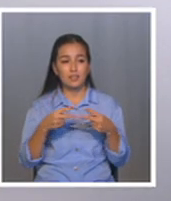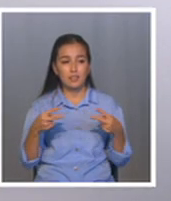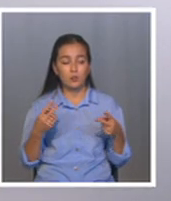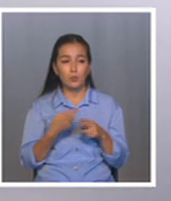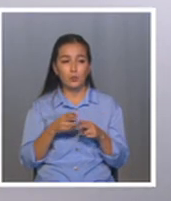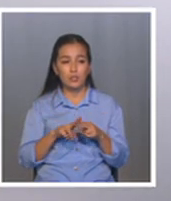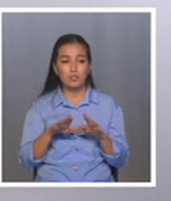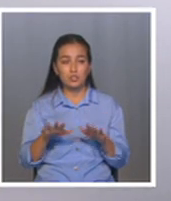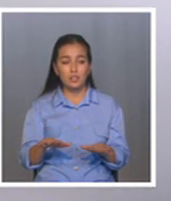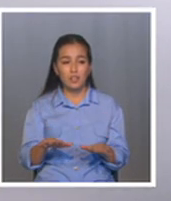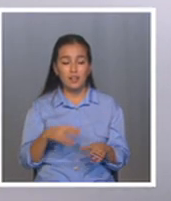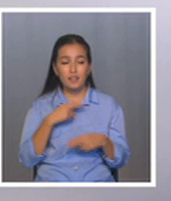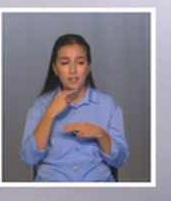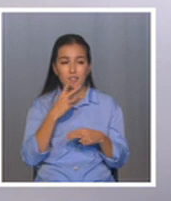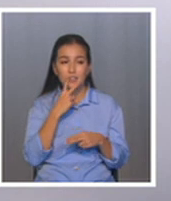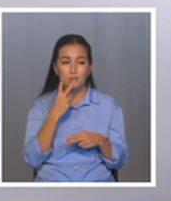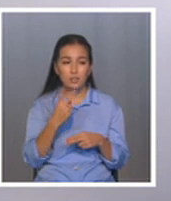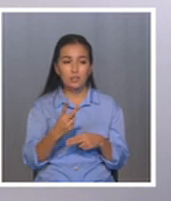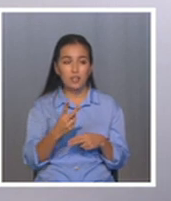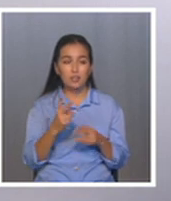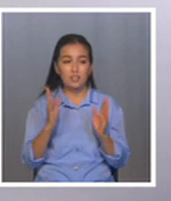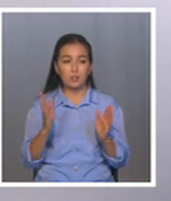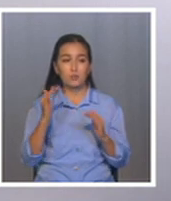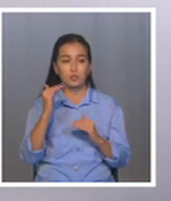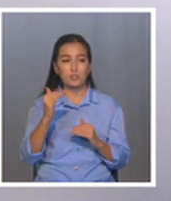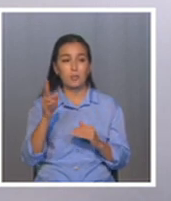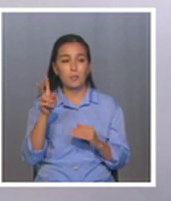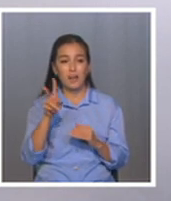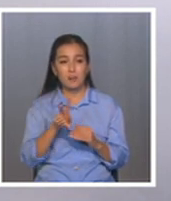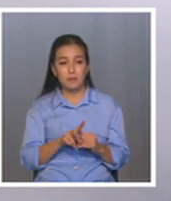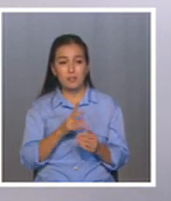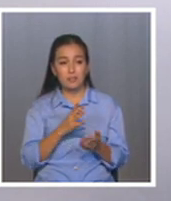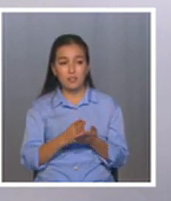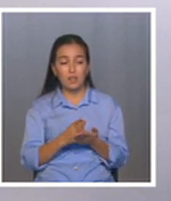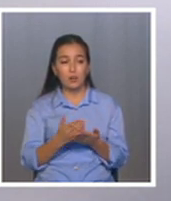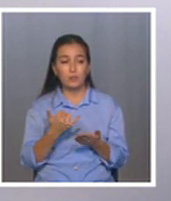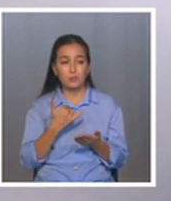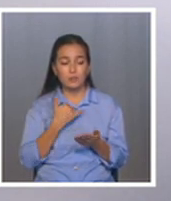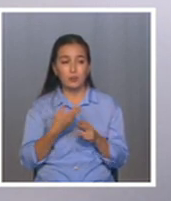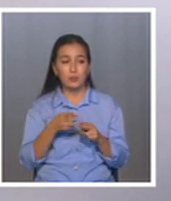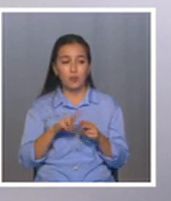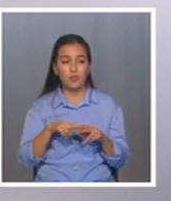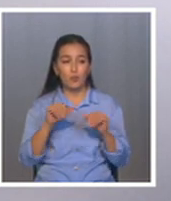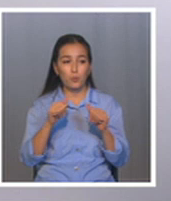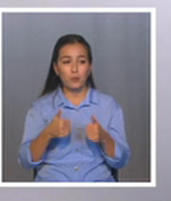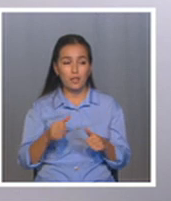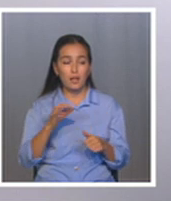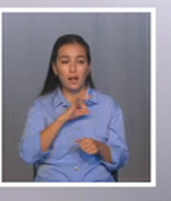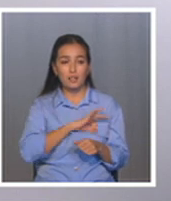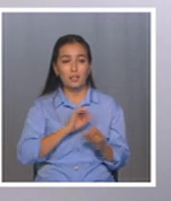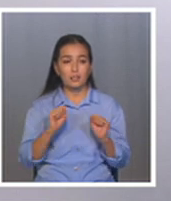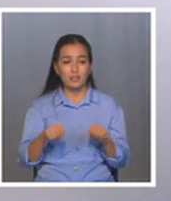жерде назар аударсақ, бұл тік бұрышты параллелепипед болғандықтан біздер осы формуланы қолдана